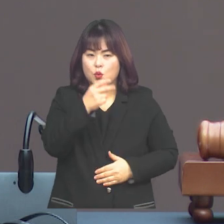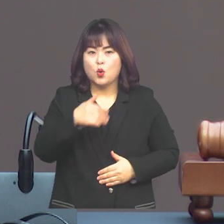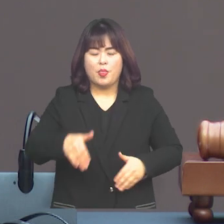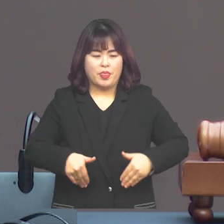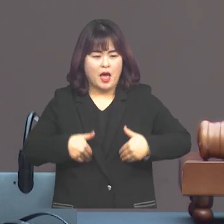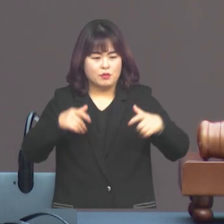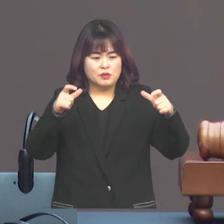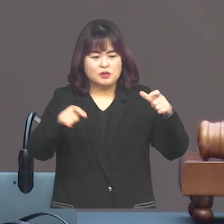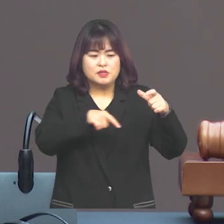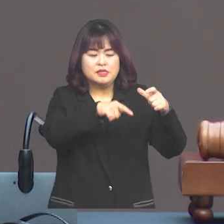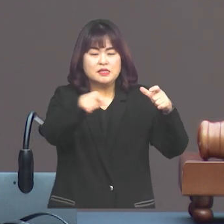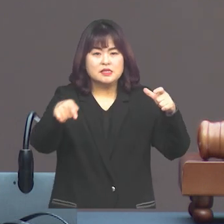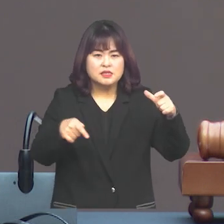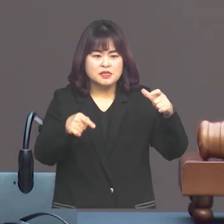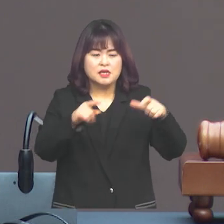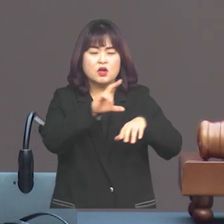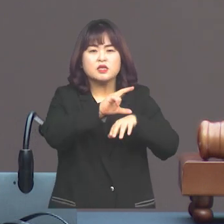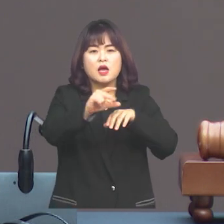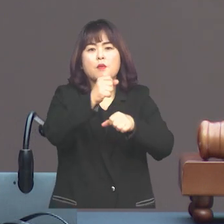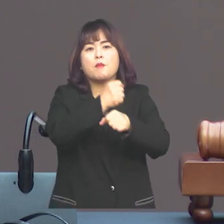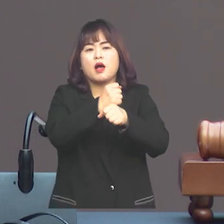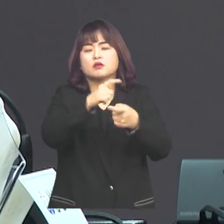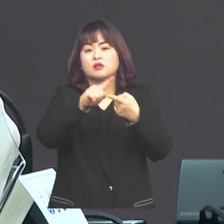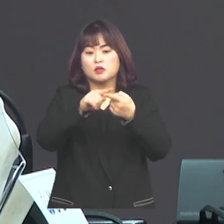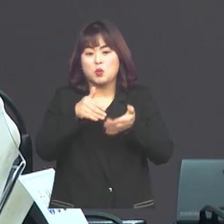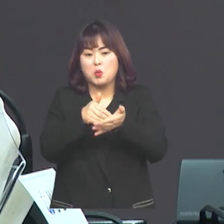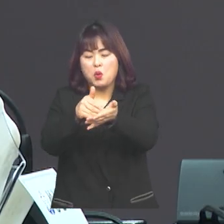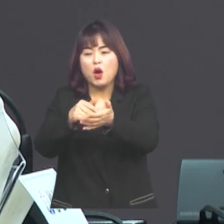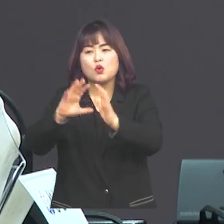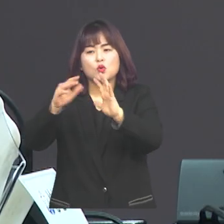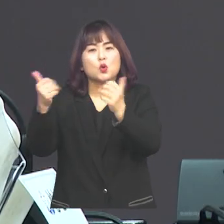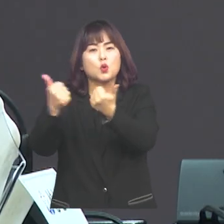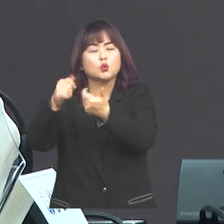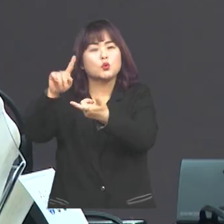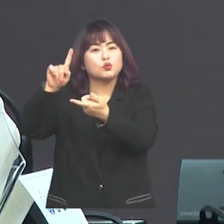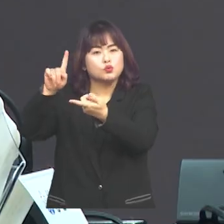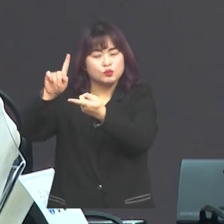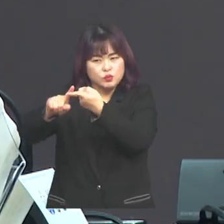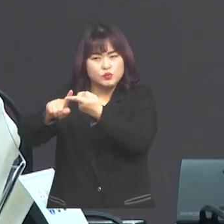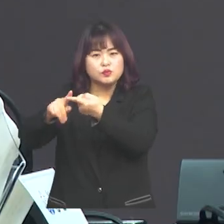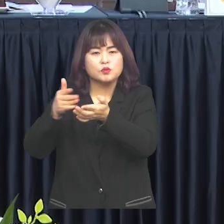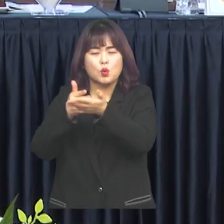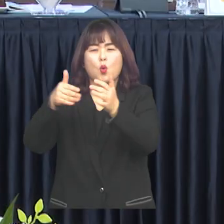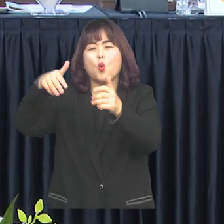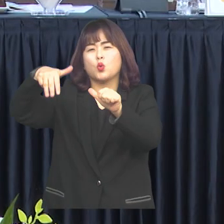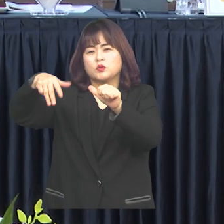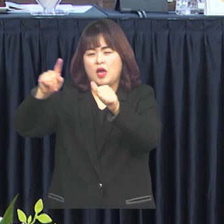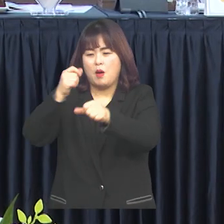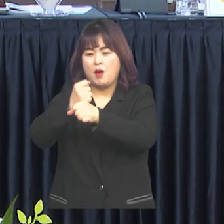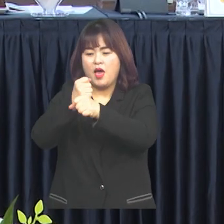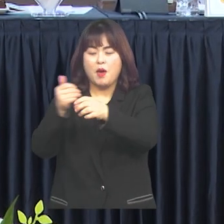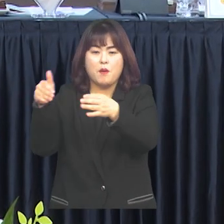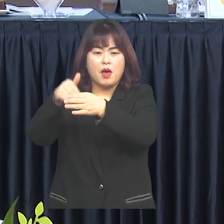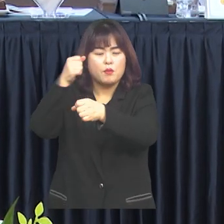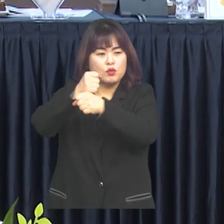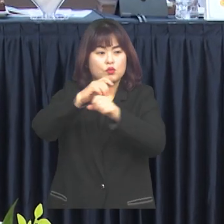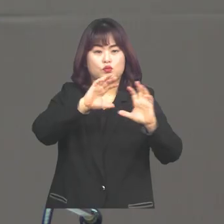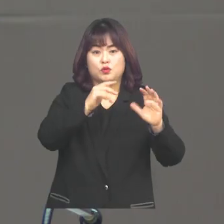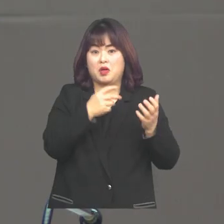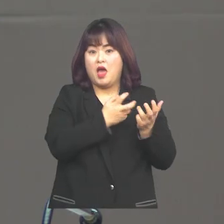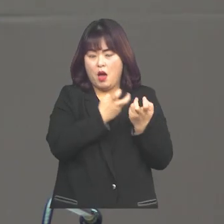경기 남부광역철도 신설 사업을 국토교통부 제5차 국가철도망에 반영될 수 있도록 시장군수협의회